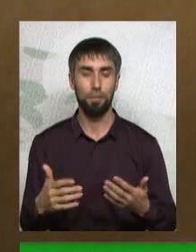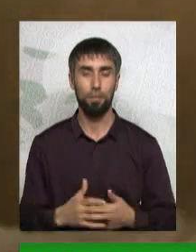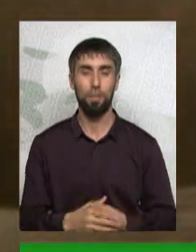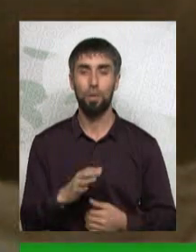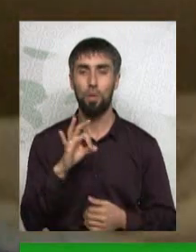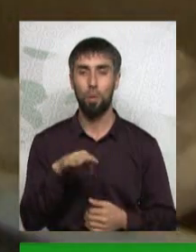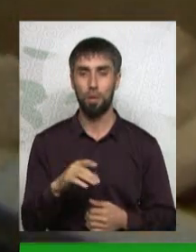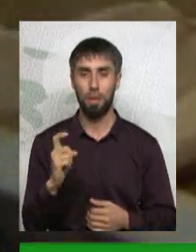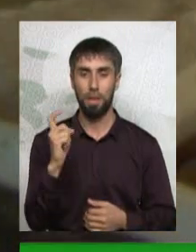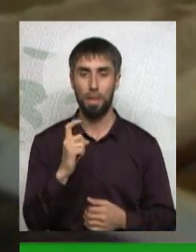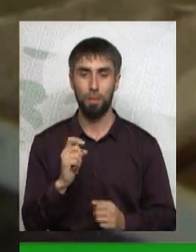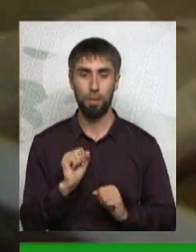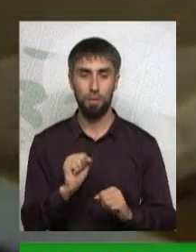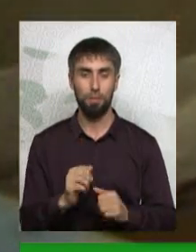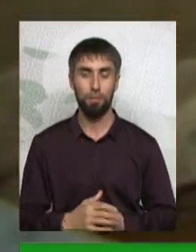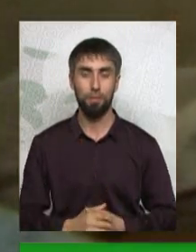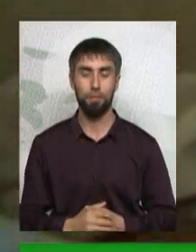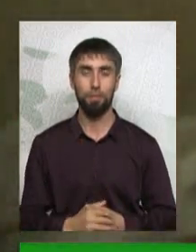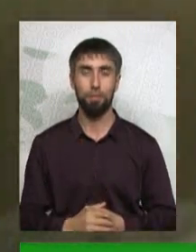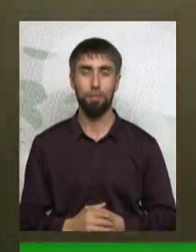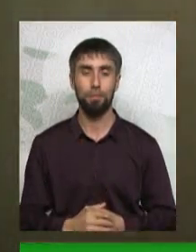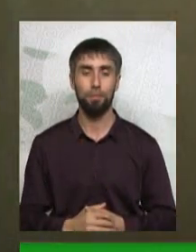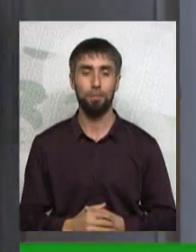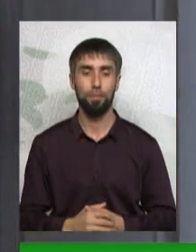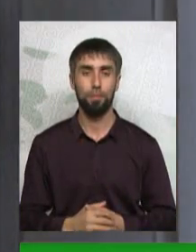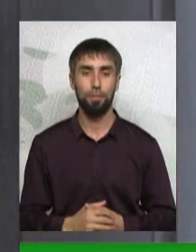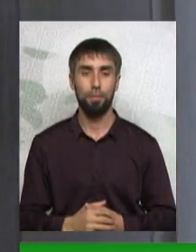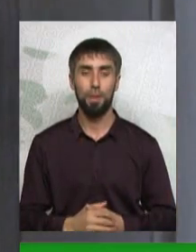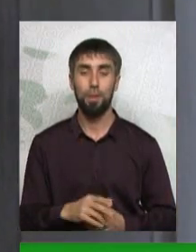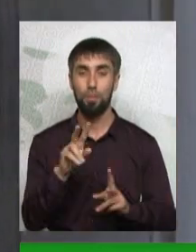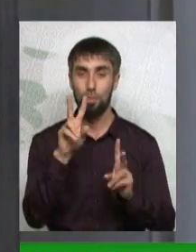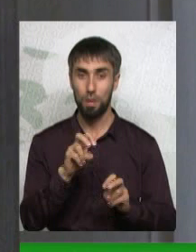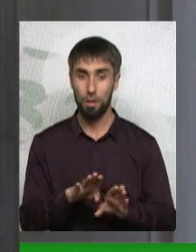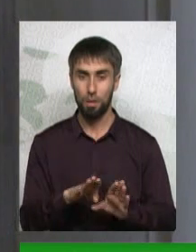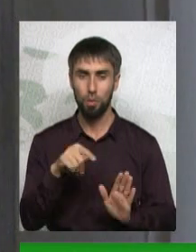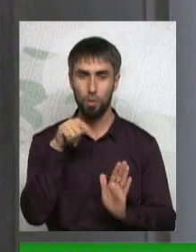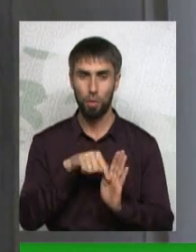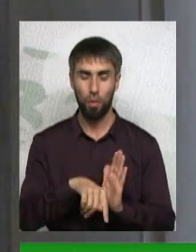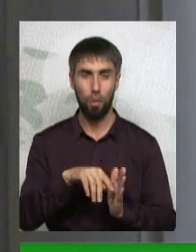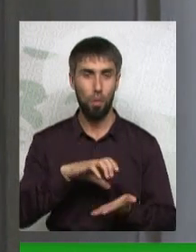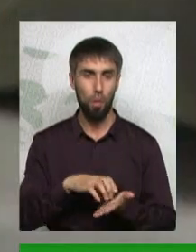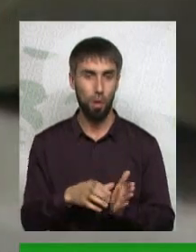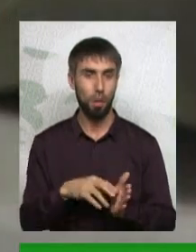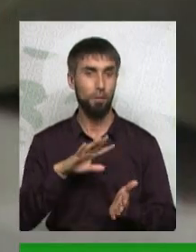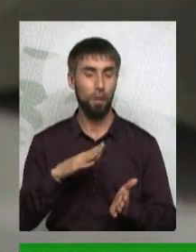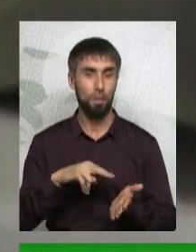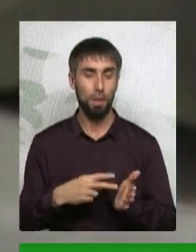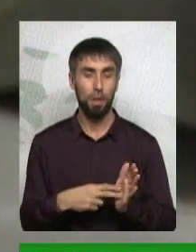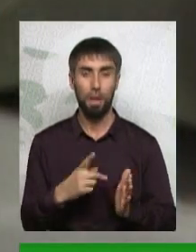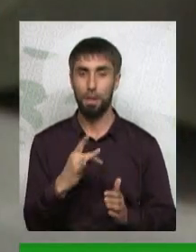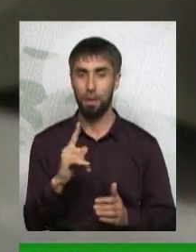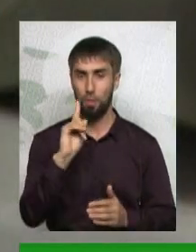от химической защиты. Да, от химической защиты. Проверяют такие заглубленные помещения планово раз в